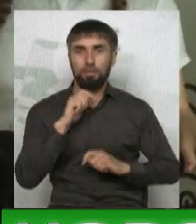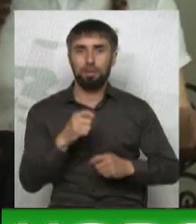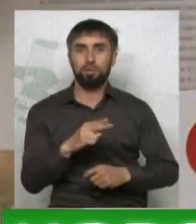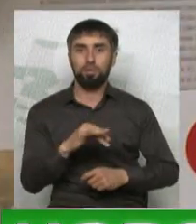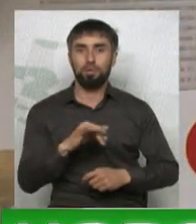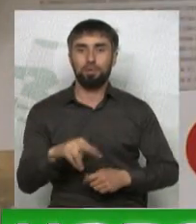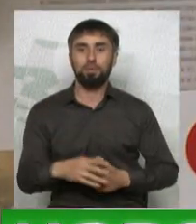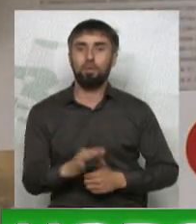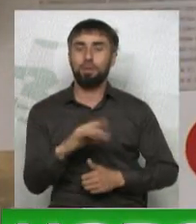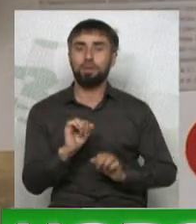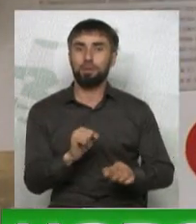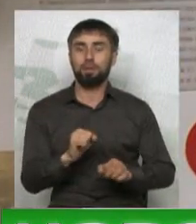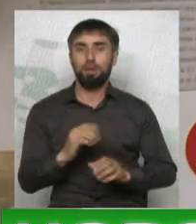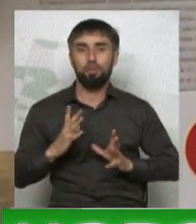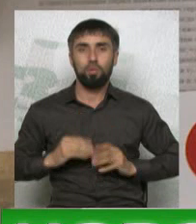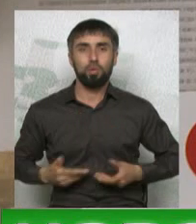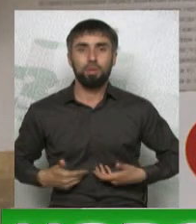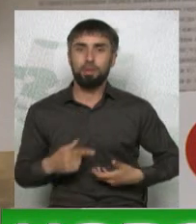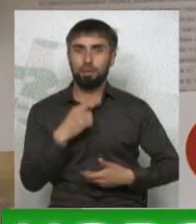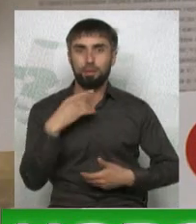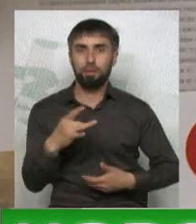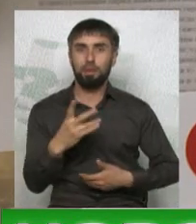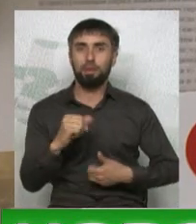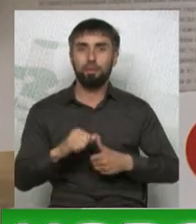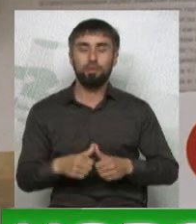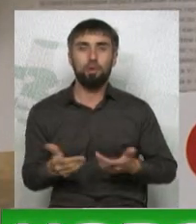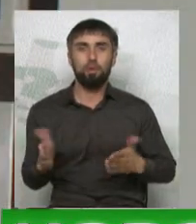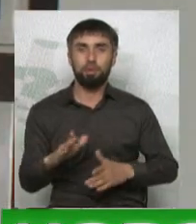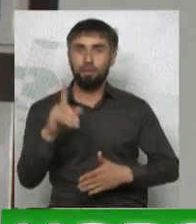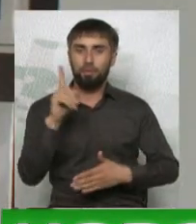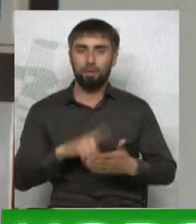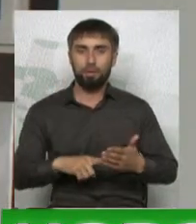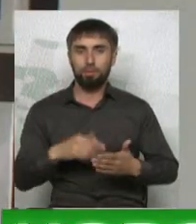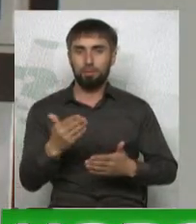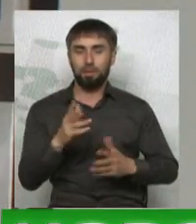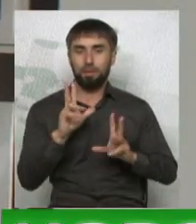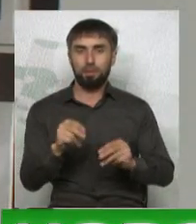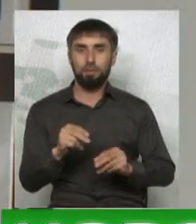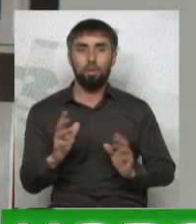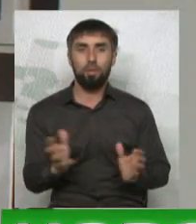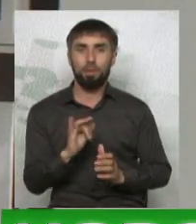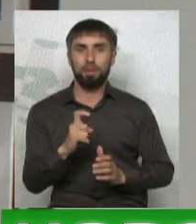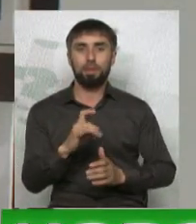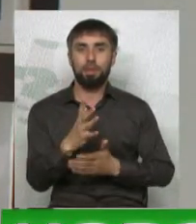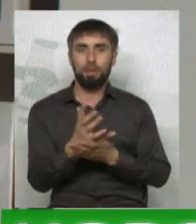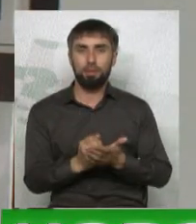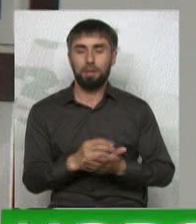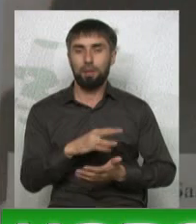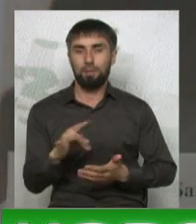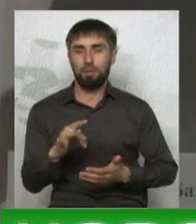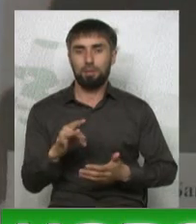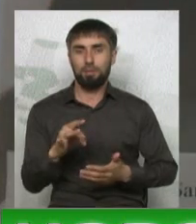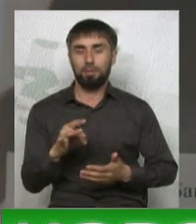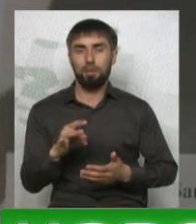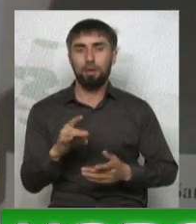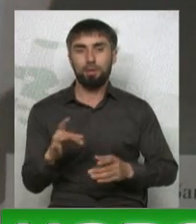Джибрил. Они защищали покой жителей Ингушетии и навсегда остались верны данной клятве – оберегать и хранить мир в регионе. В